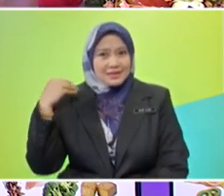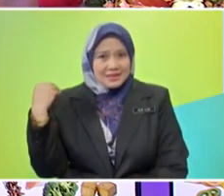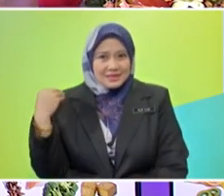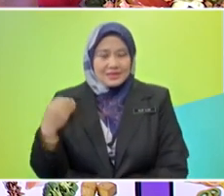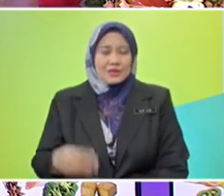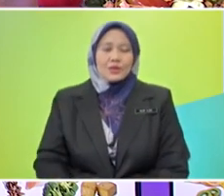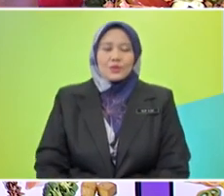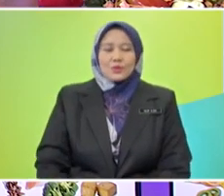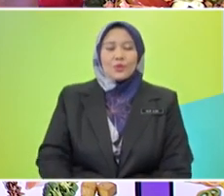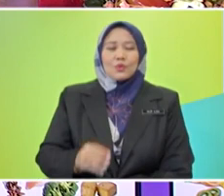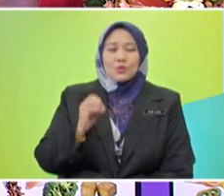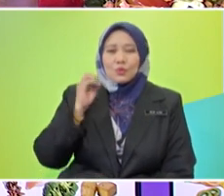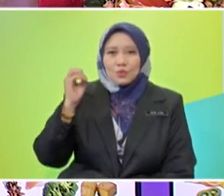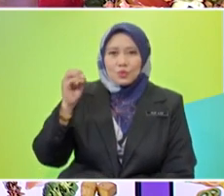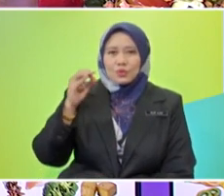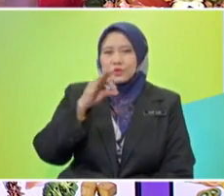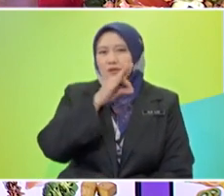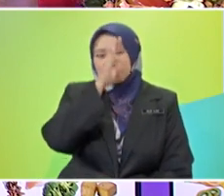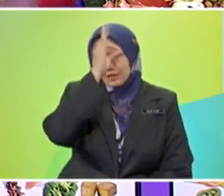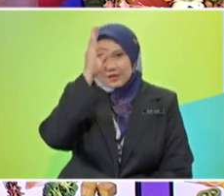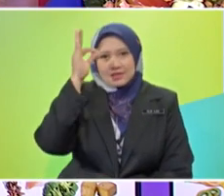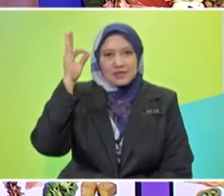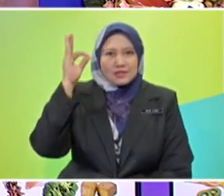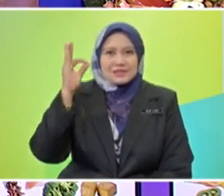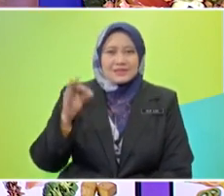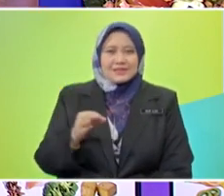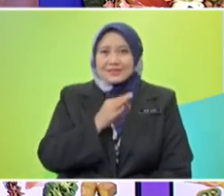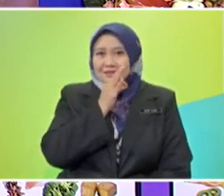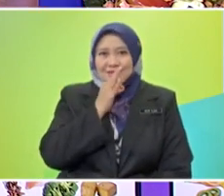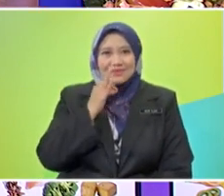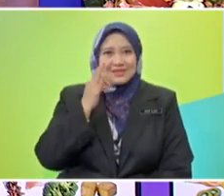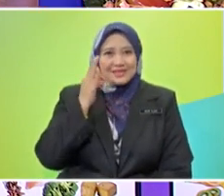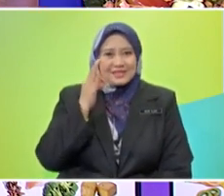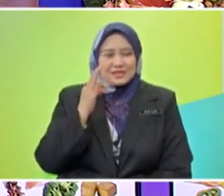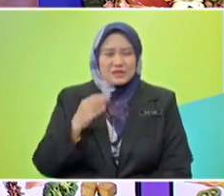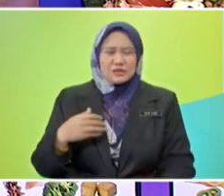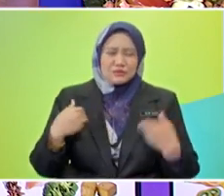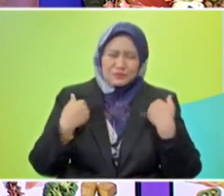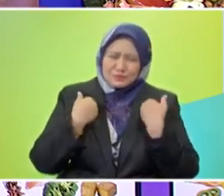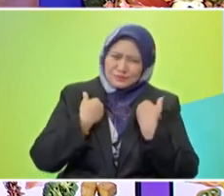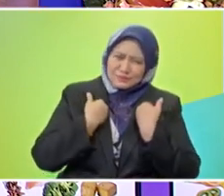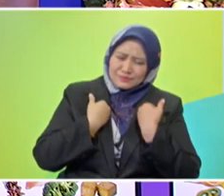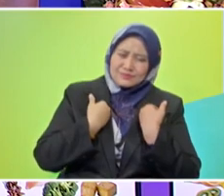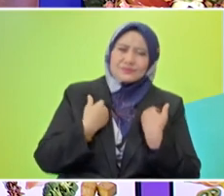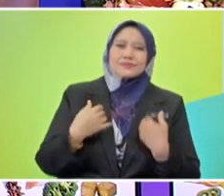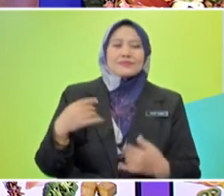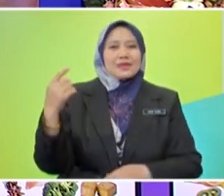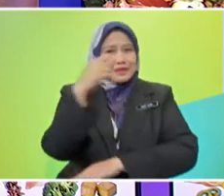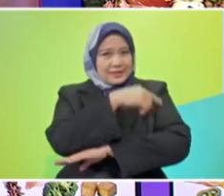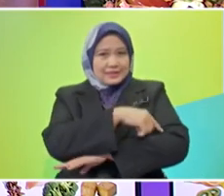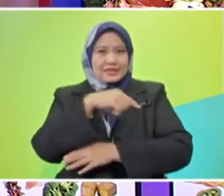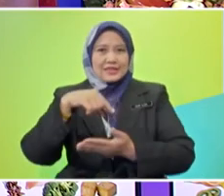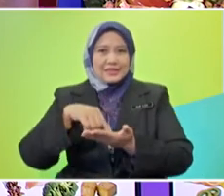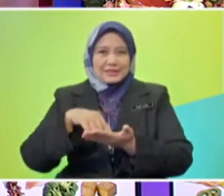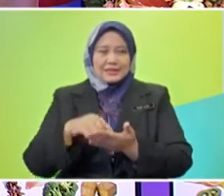Busy. Aduh, akak letih lah hari ni, kak. Aduh. Letih ke? Senyum je. Saya pun letih pun senyum, kak. Ya, kak. Mak kan cakap senyum tu kan sedekah,